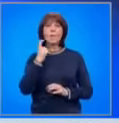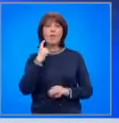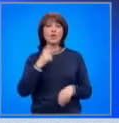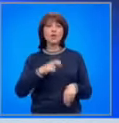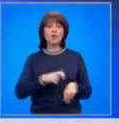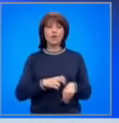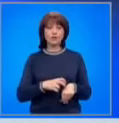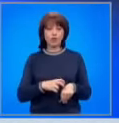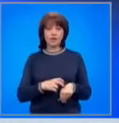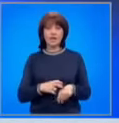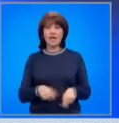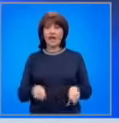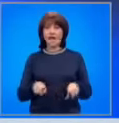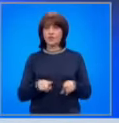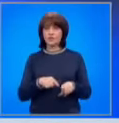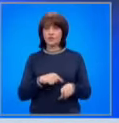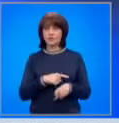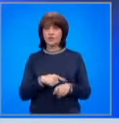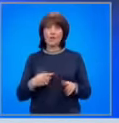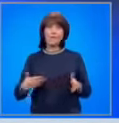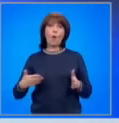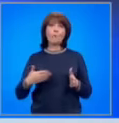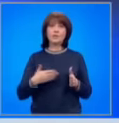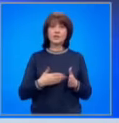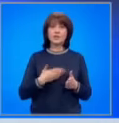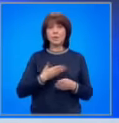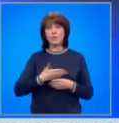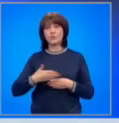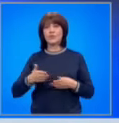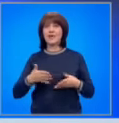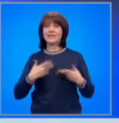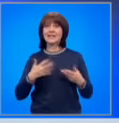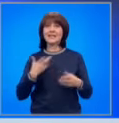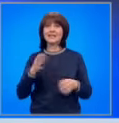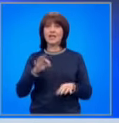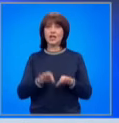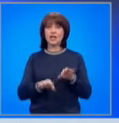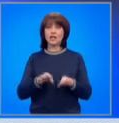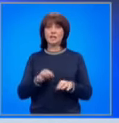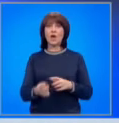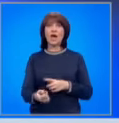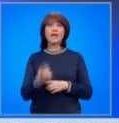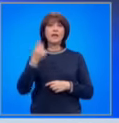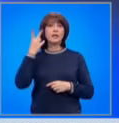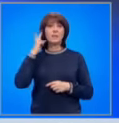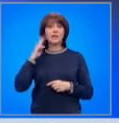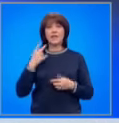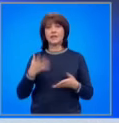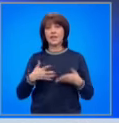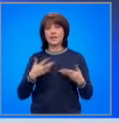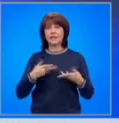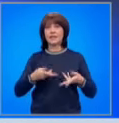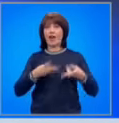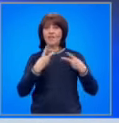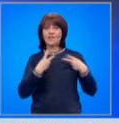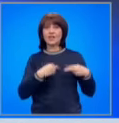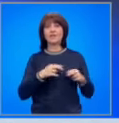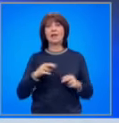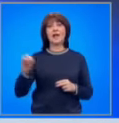Джонсън. В същото време опозицията продължава да иска избори, а хиляди британци продължават да искат връщане